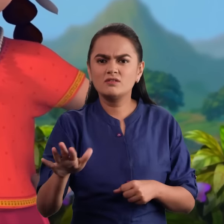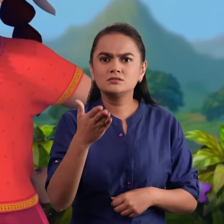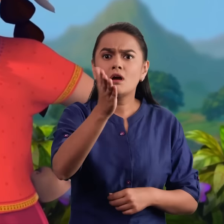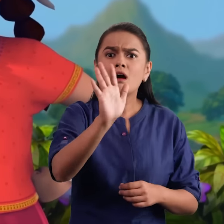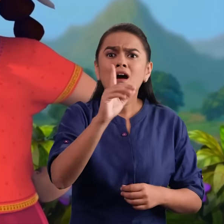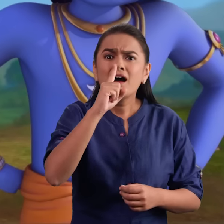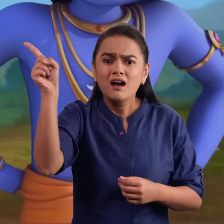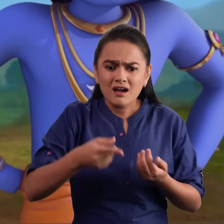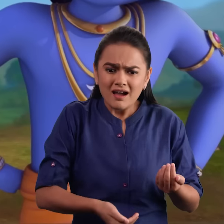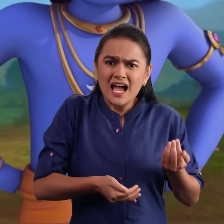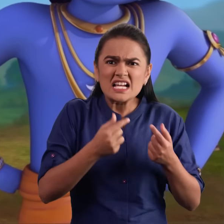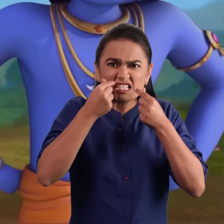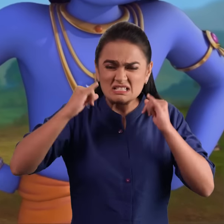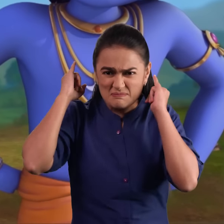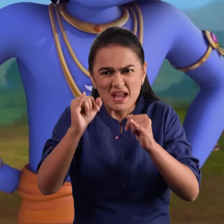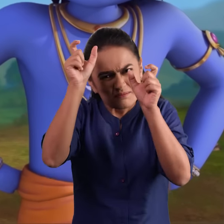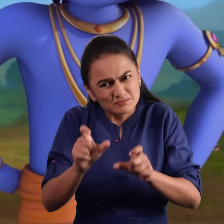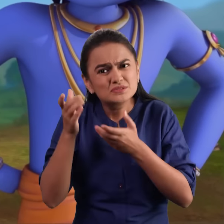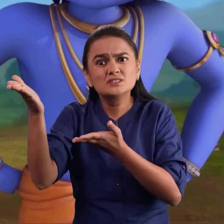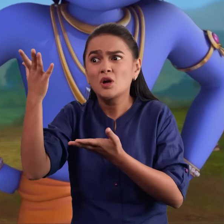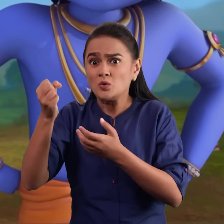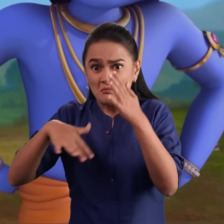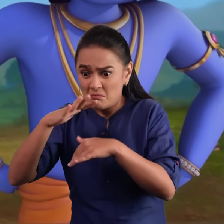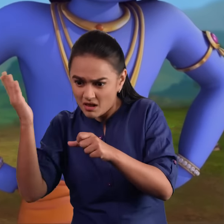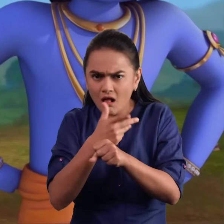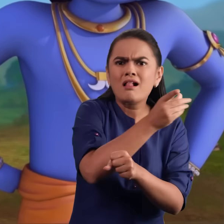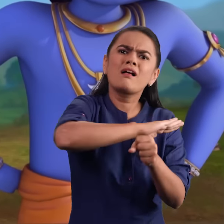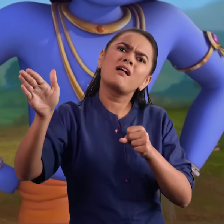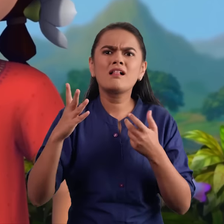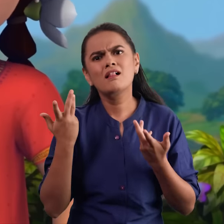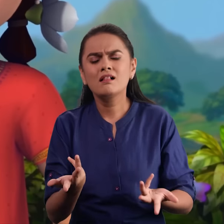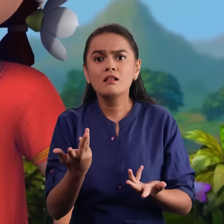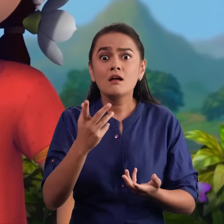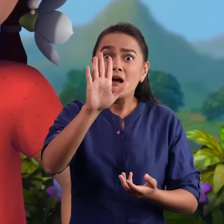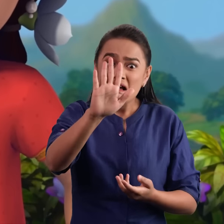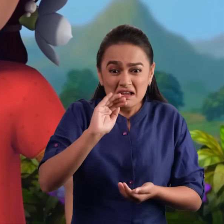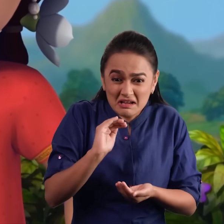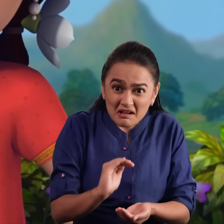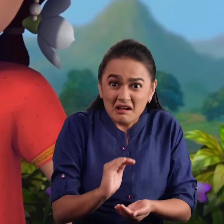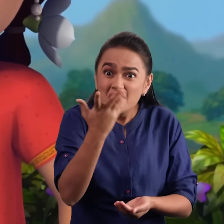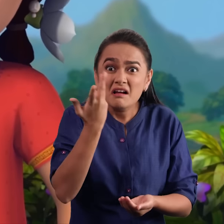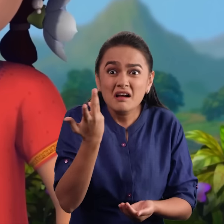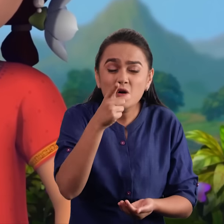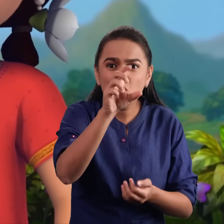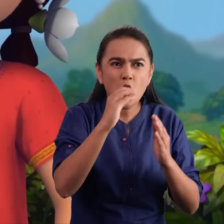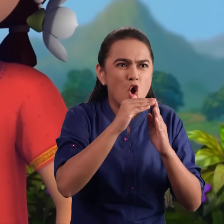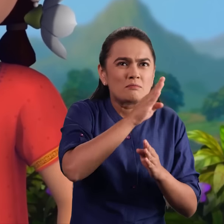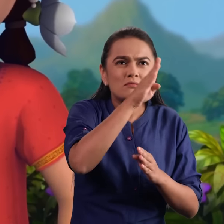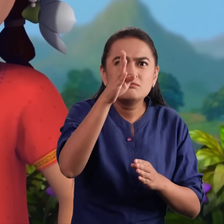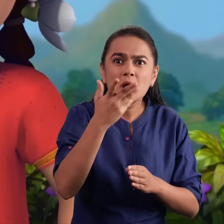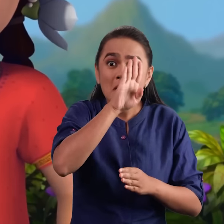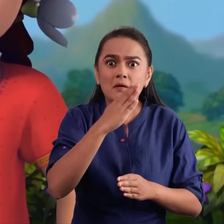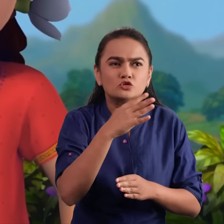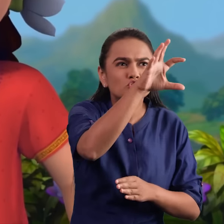नारी के प्राण हर लिए। पूतना एक दुष्ट राक्षसी थी जो कृष्णा को मारने आई थी। और बचपन में सबके घरों से